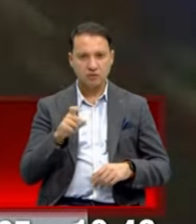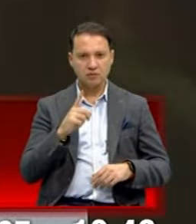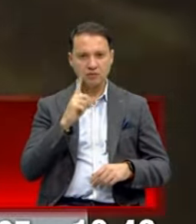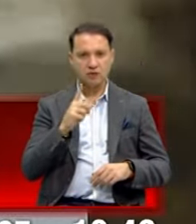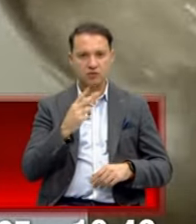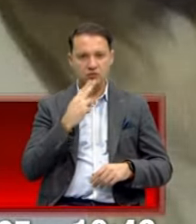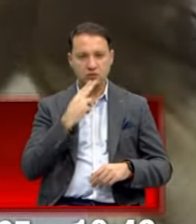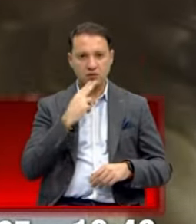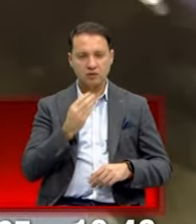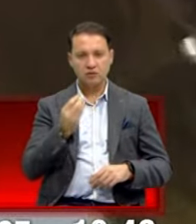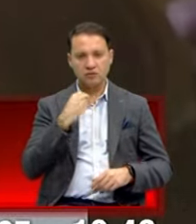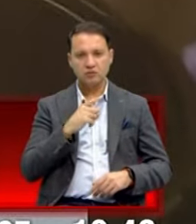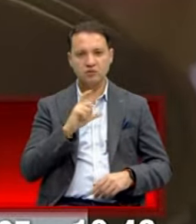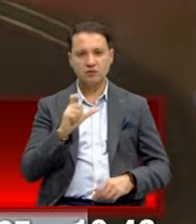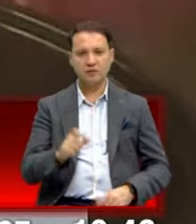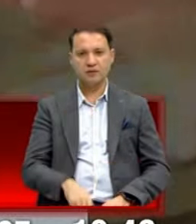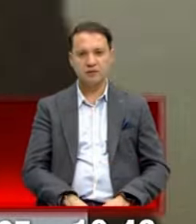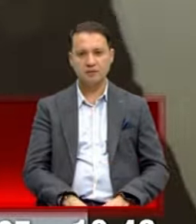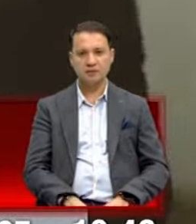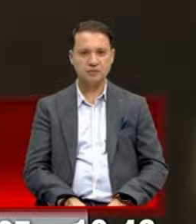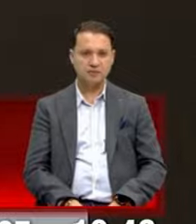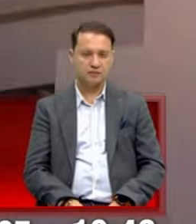bir çikolataya ağzına atarak yanıt verdi.